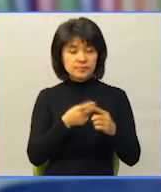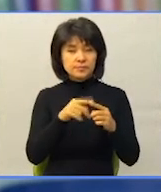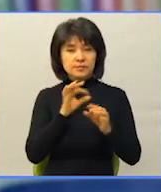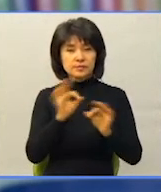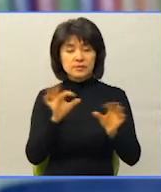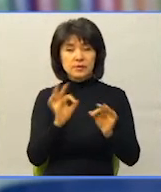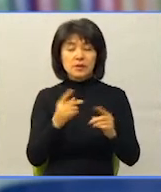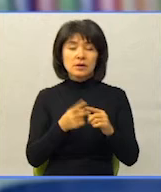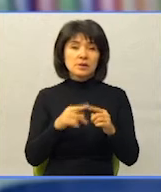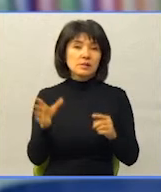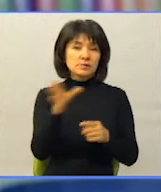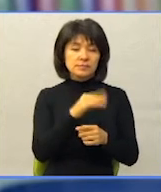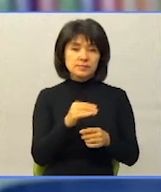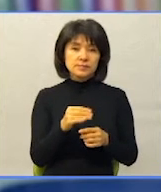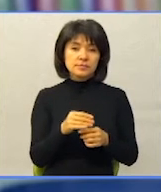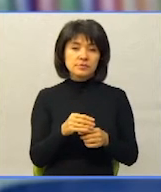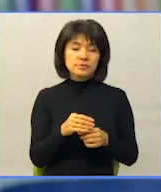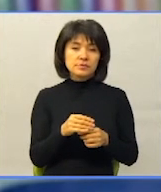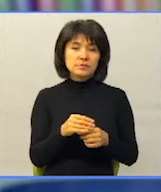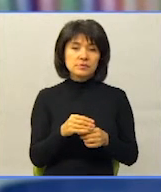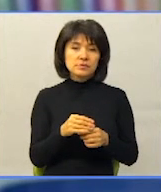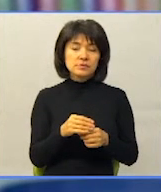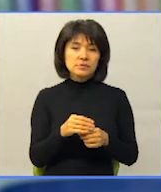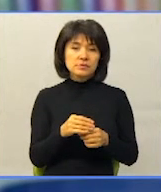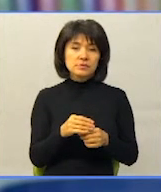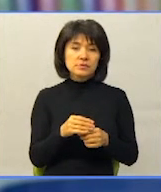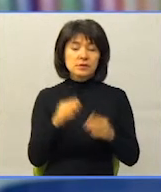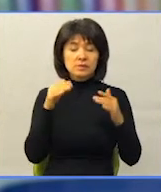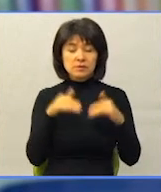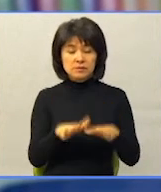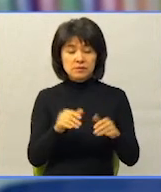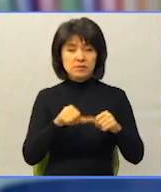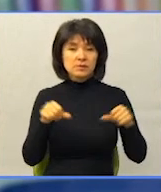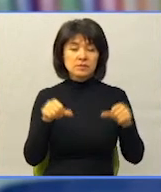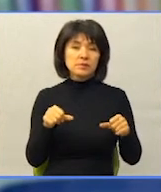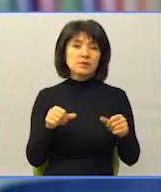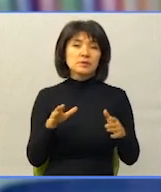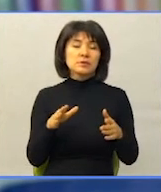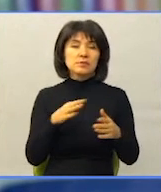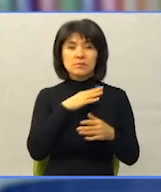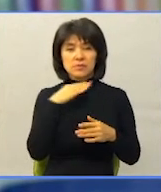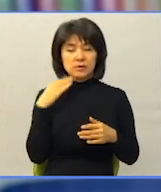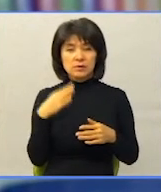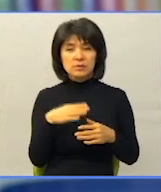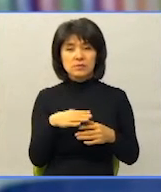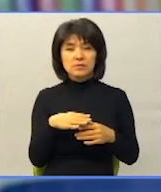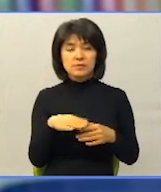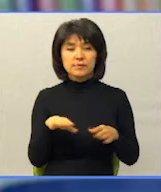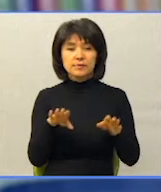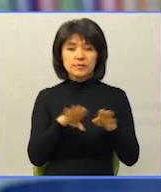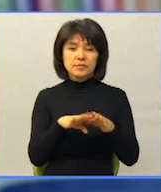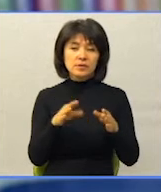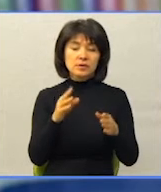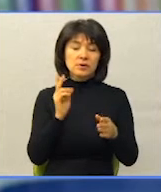Және сол жаңағыдай әділқазылар алқасының шешімімен сонда көптеген жаңағыдай жүлделерге